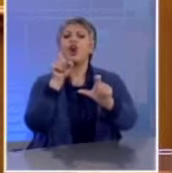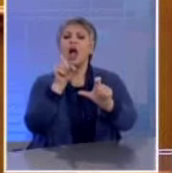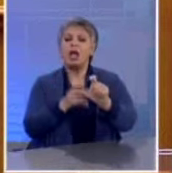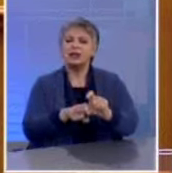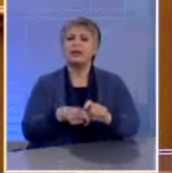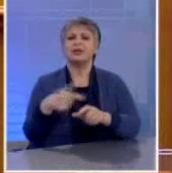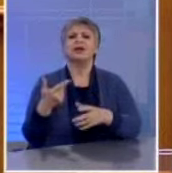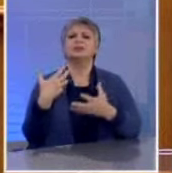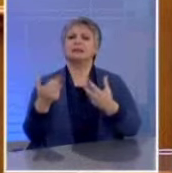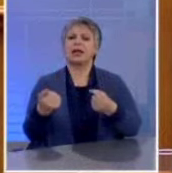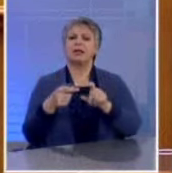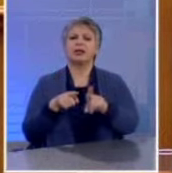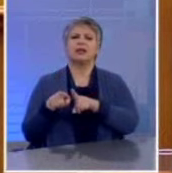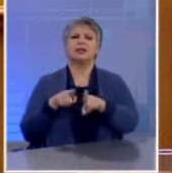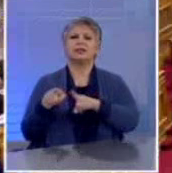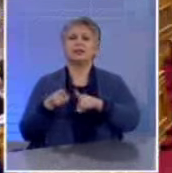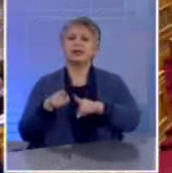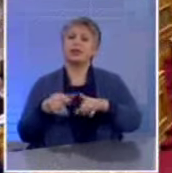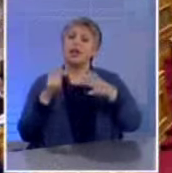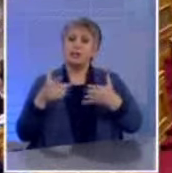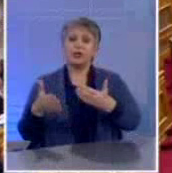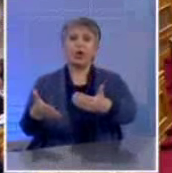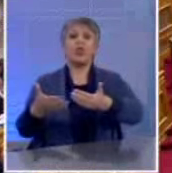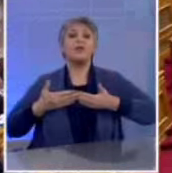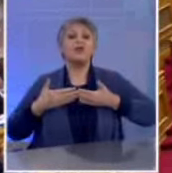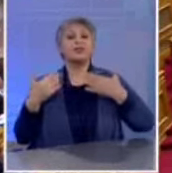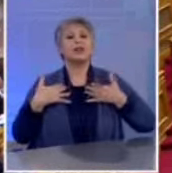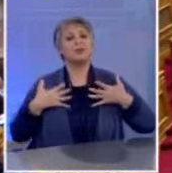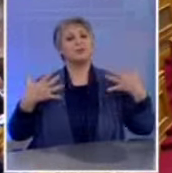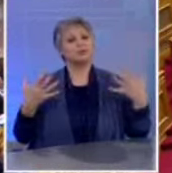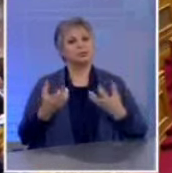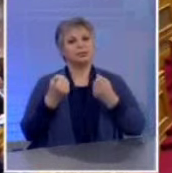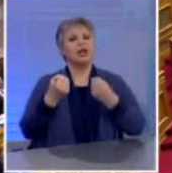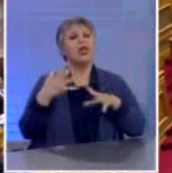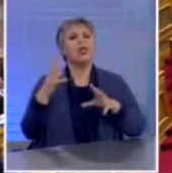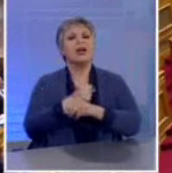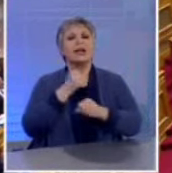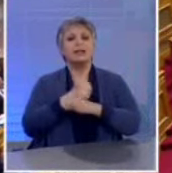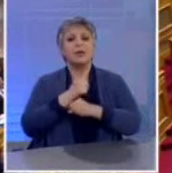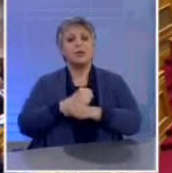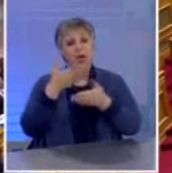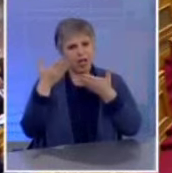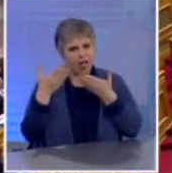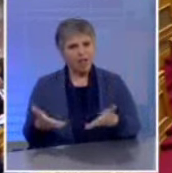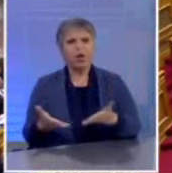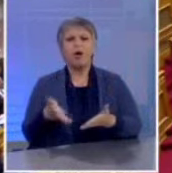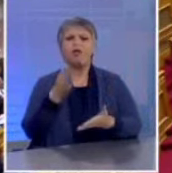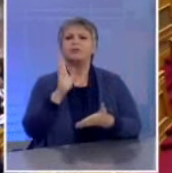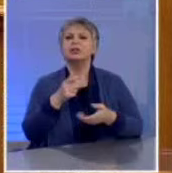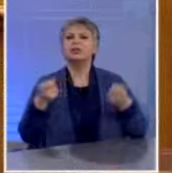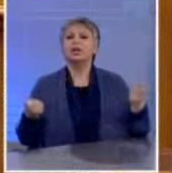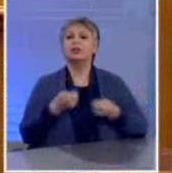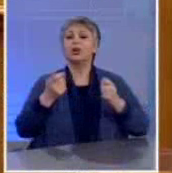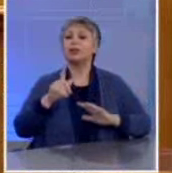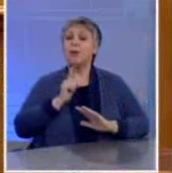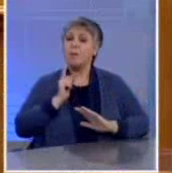χρήσιμες, ώστε να πετύχουμε επιτέλους κάτι καλύτερο για τον τόπο. Εδού λοιπόν η Ρόδος, εδού και το πείδημα. Περιμένω με